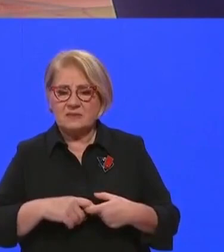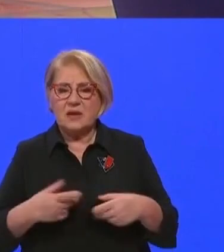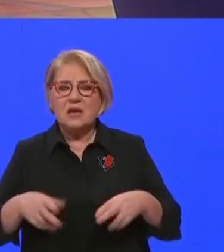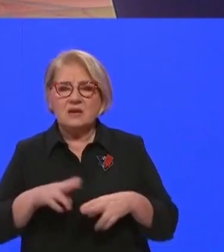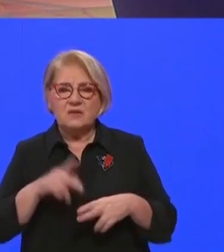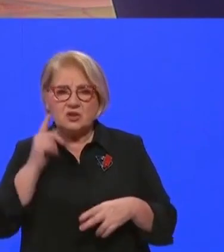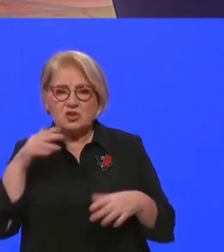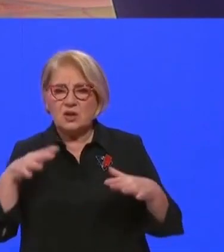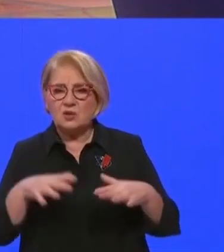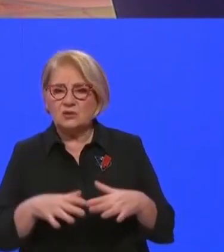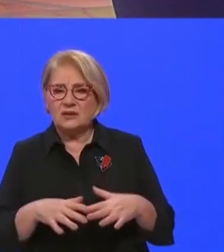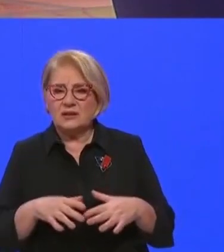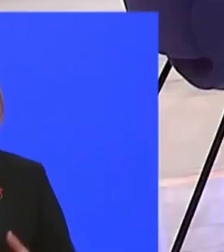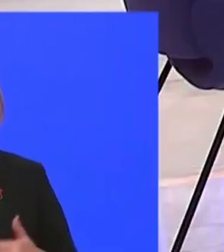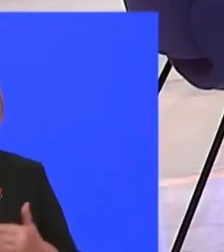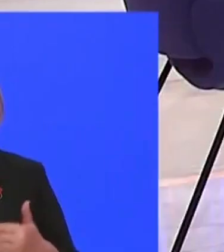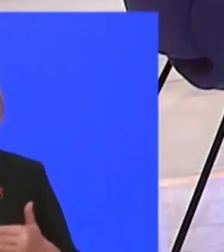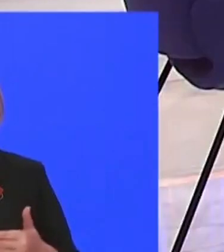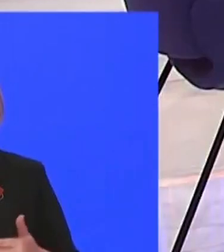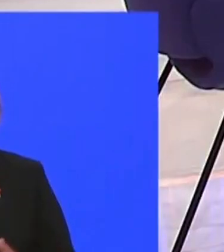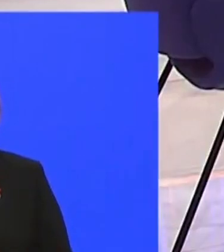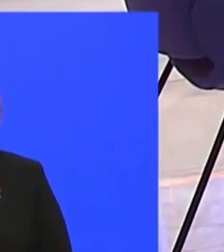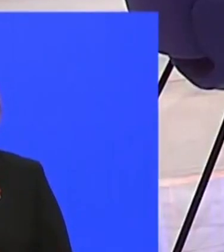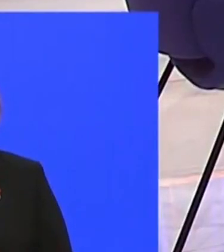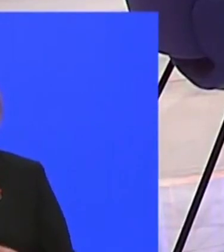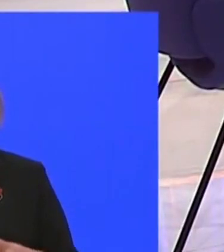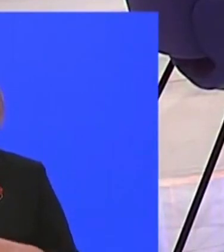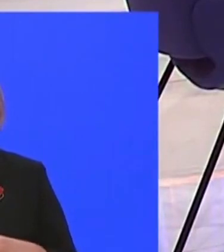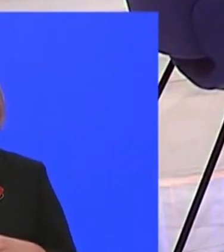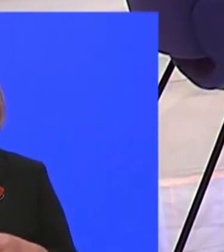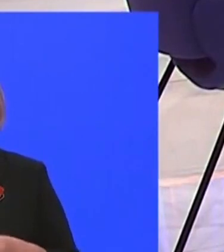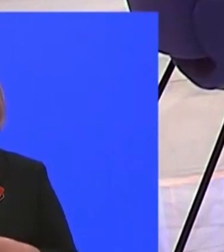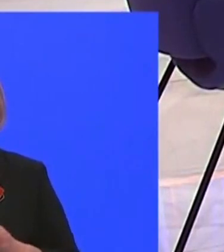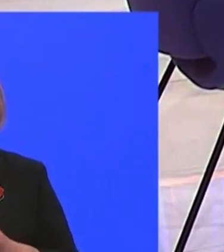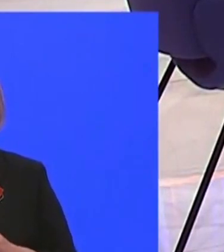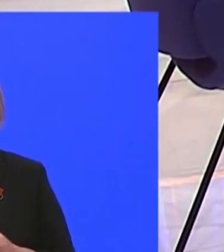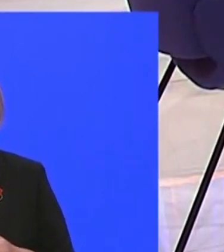jednostavno smo pikali svi. Hrvatski paraolimpijski odbor je pokrenuo